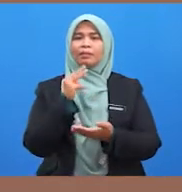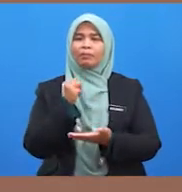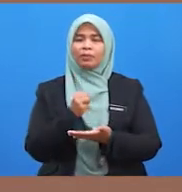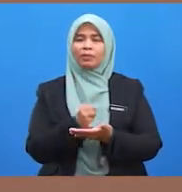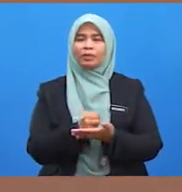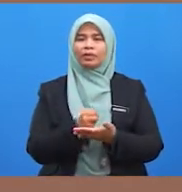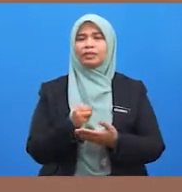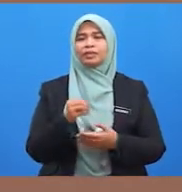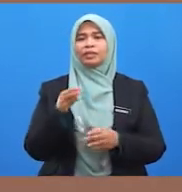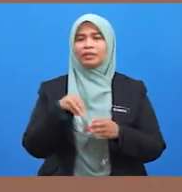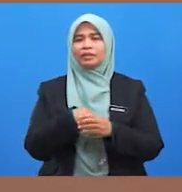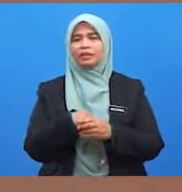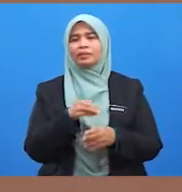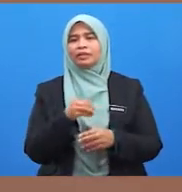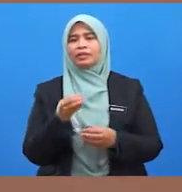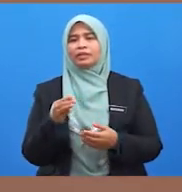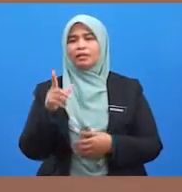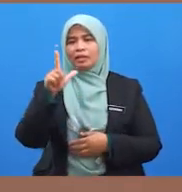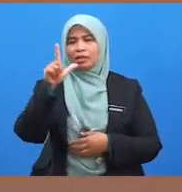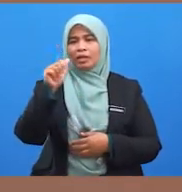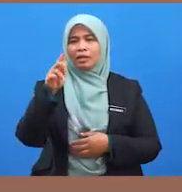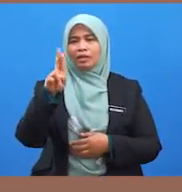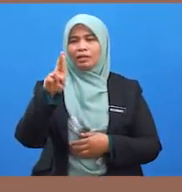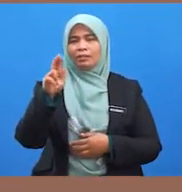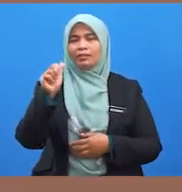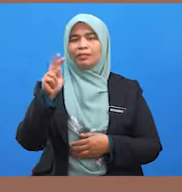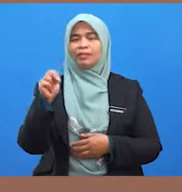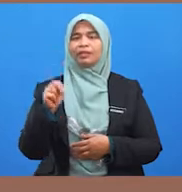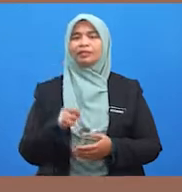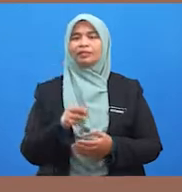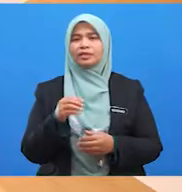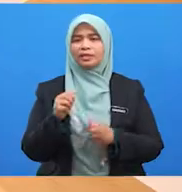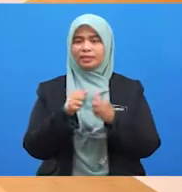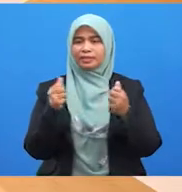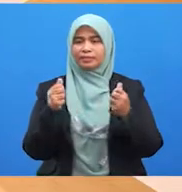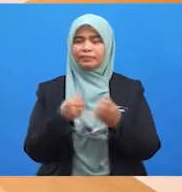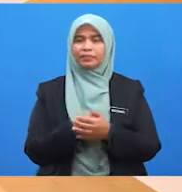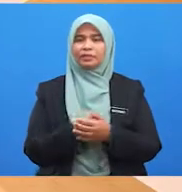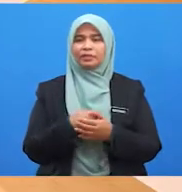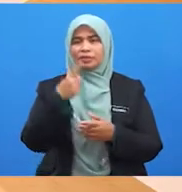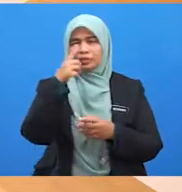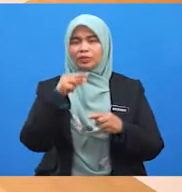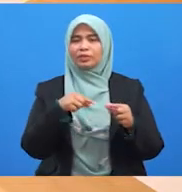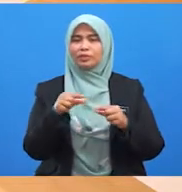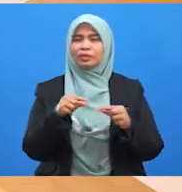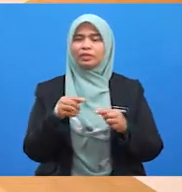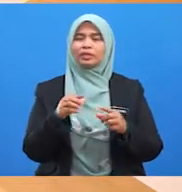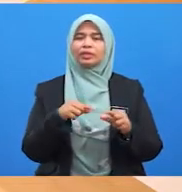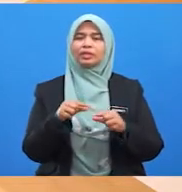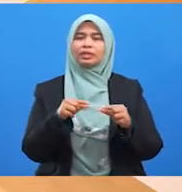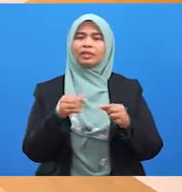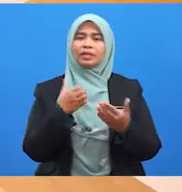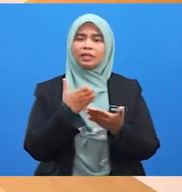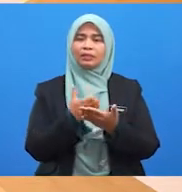modal domestik dan pelaburan langsung asing. Bagi menggerakkan kegiatan ekonomi